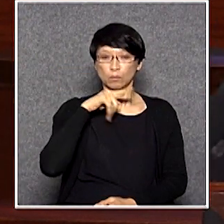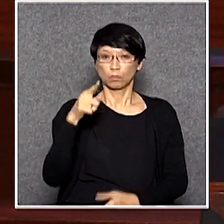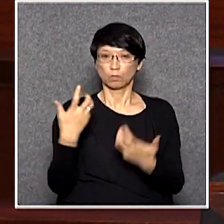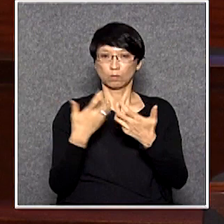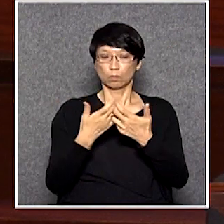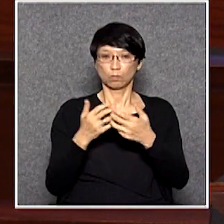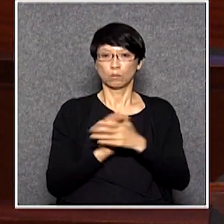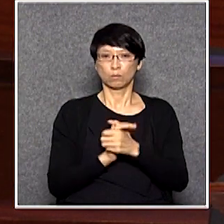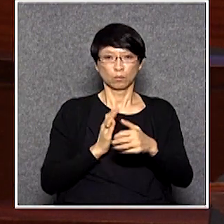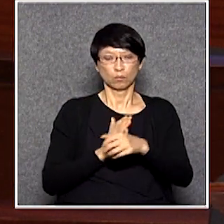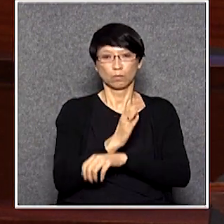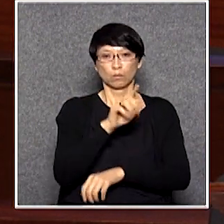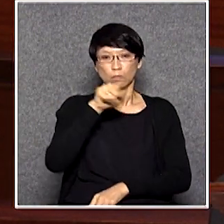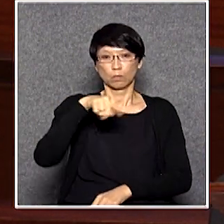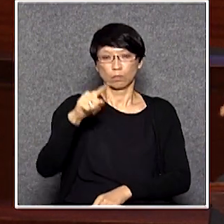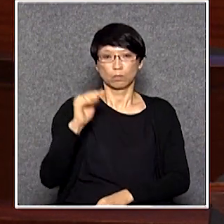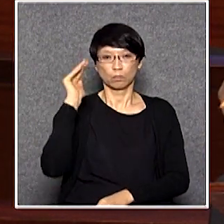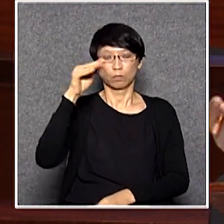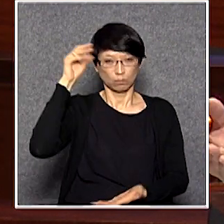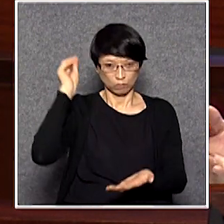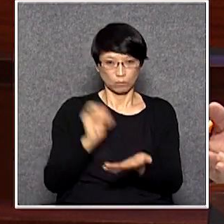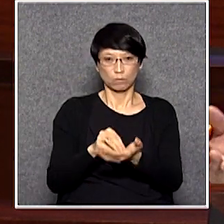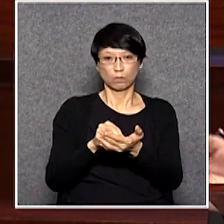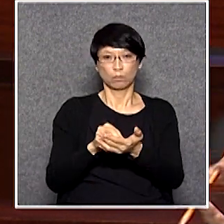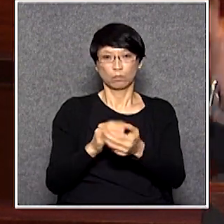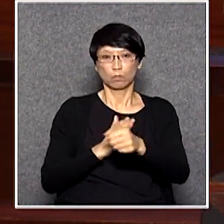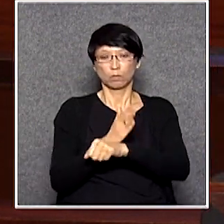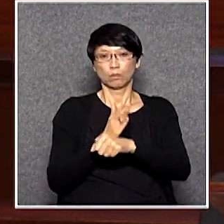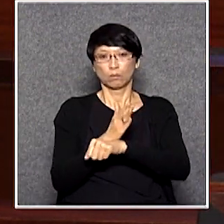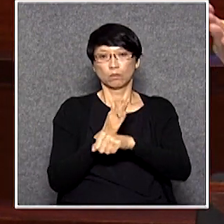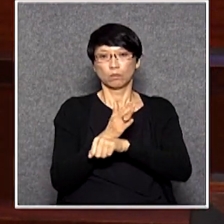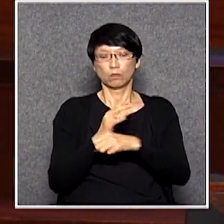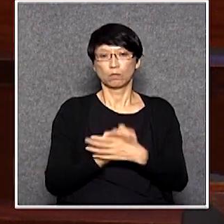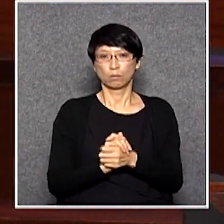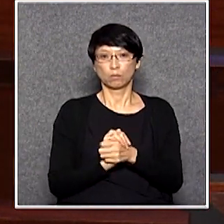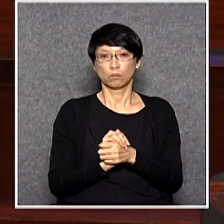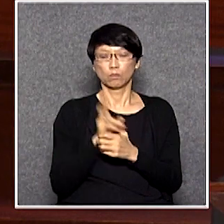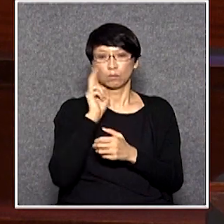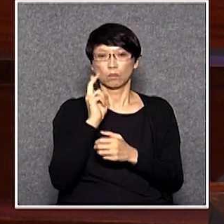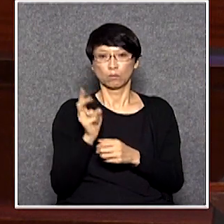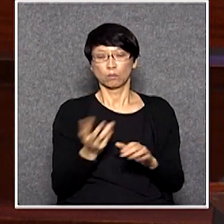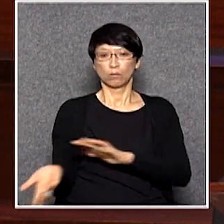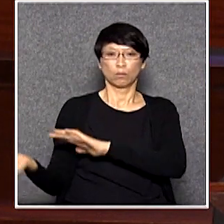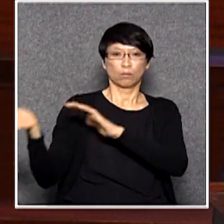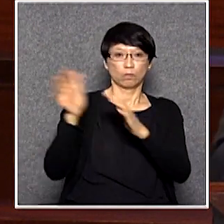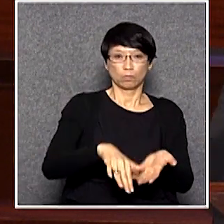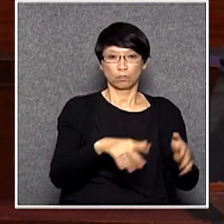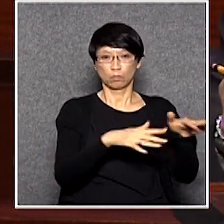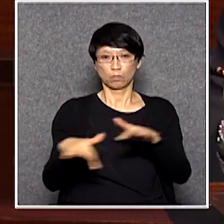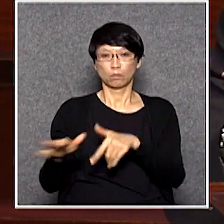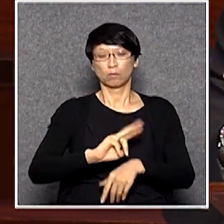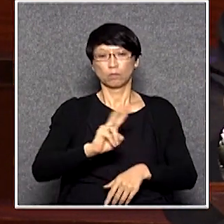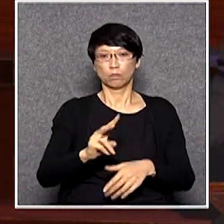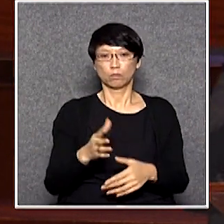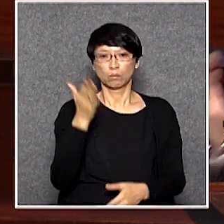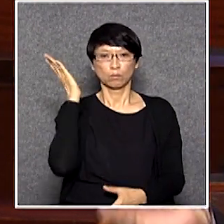千億是實梗的，是不是？超支那幾百億就抌落去鹹水海。喂，這個消息出來